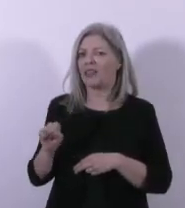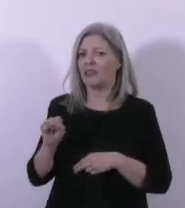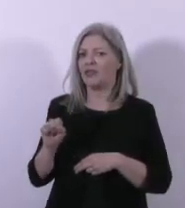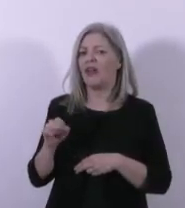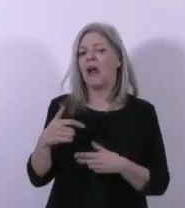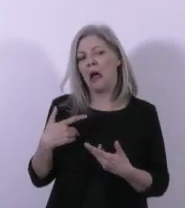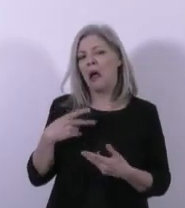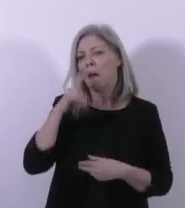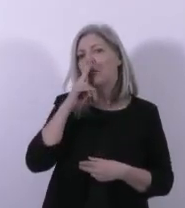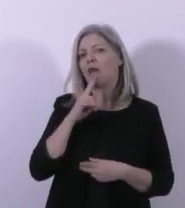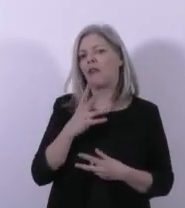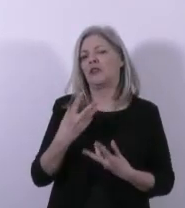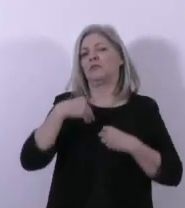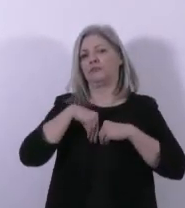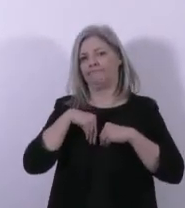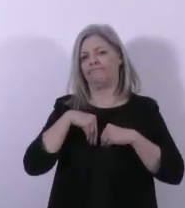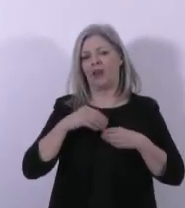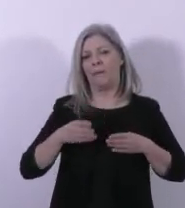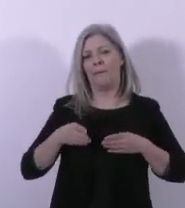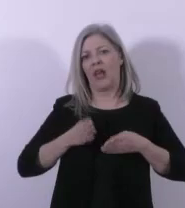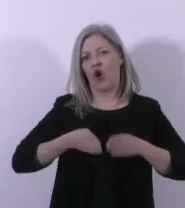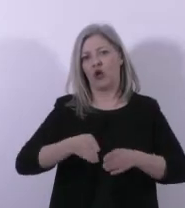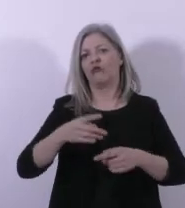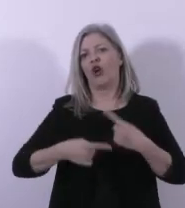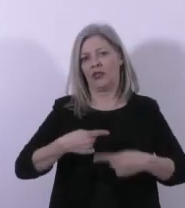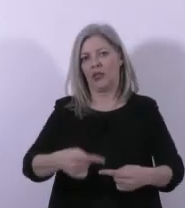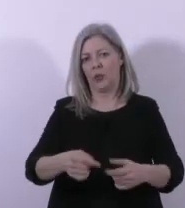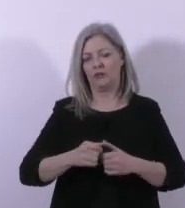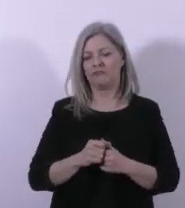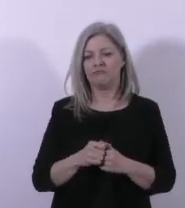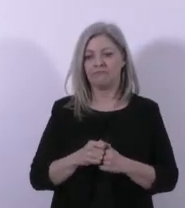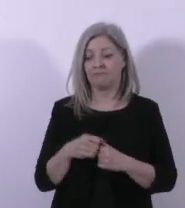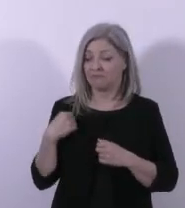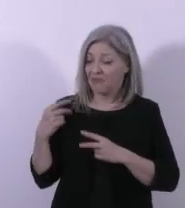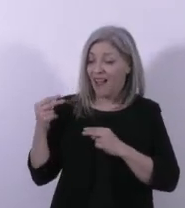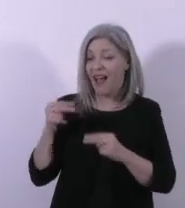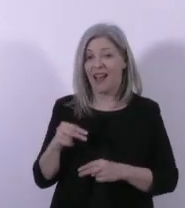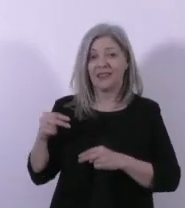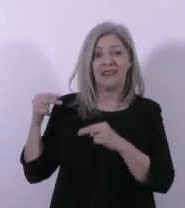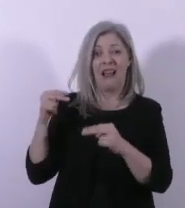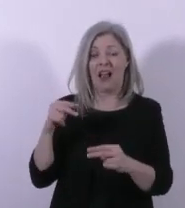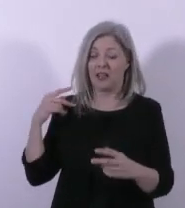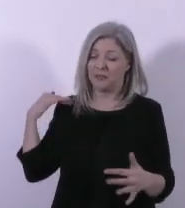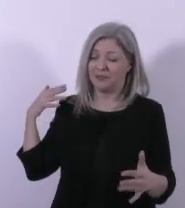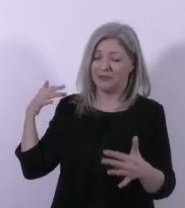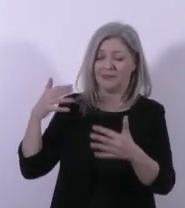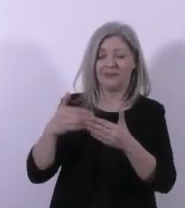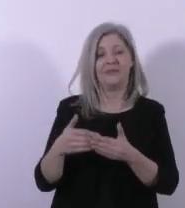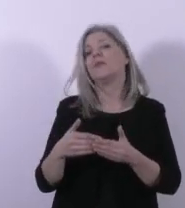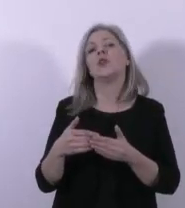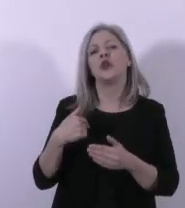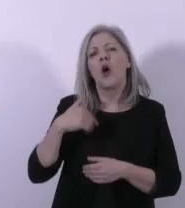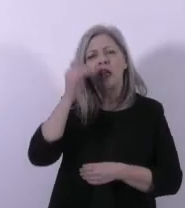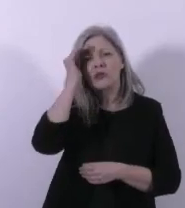mio proseguo del percorso. In tutti questi anni, oggi, ho ascoltato tutto,